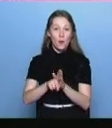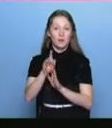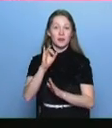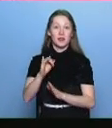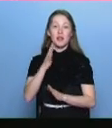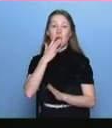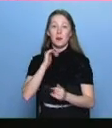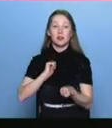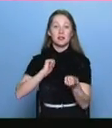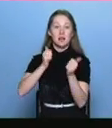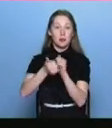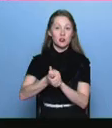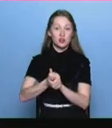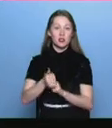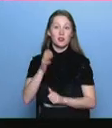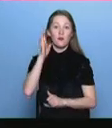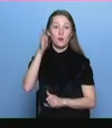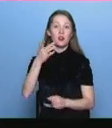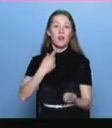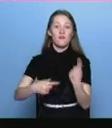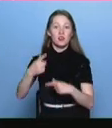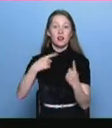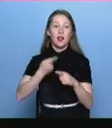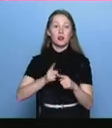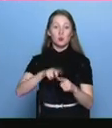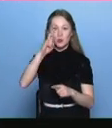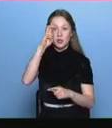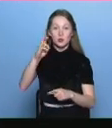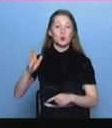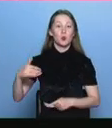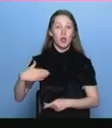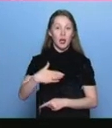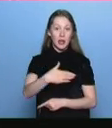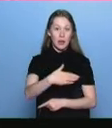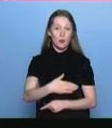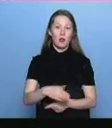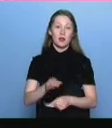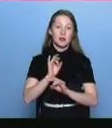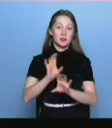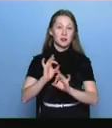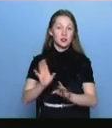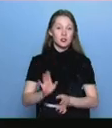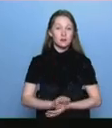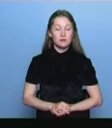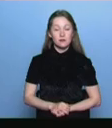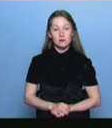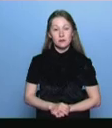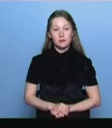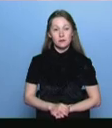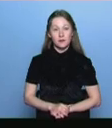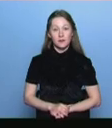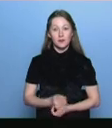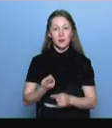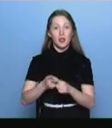импортозамещающим. Перспективно ли выращивать царскую рыбу? Предприниматели расспросили наши журналисты. Это